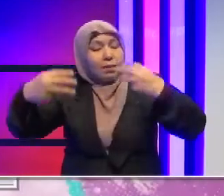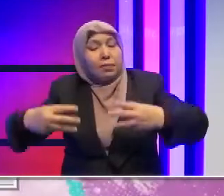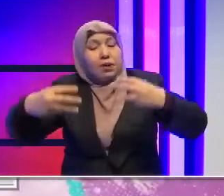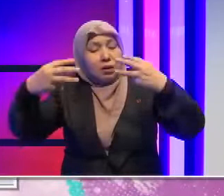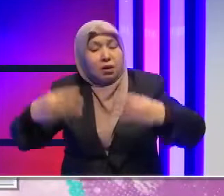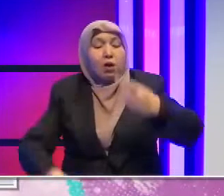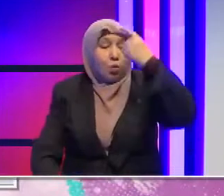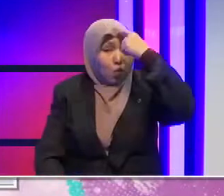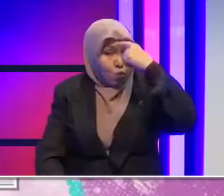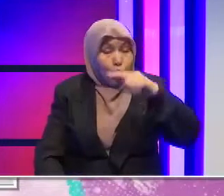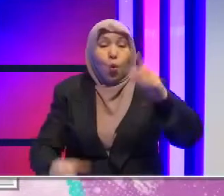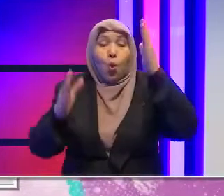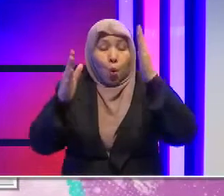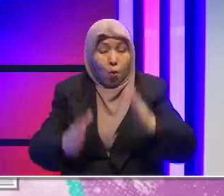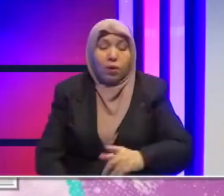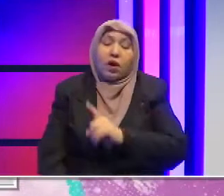للذين